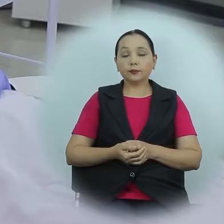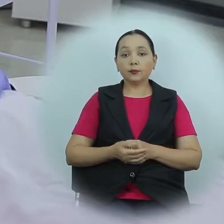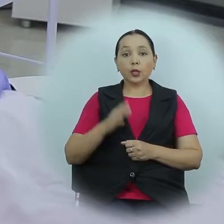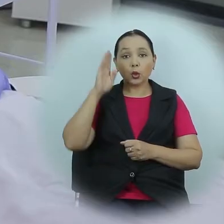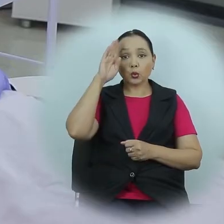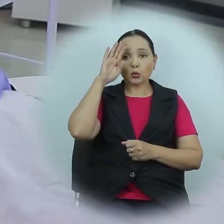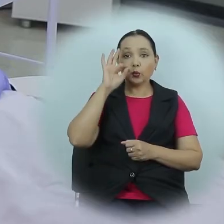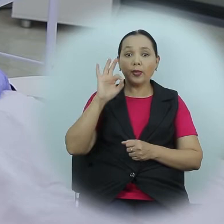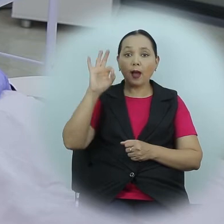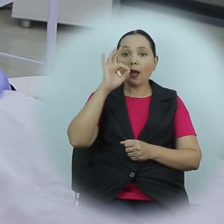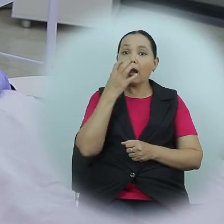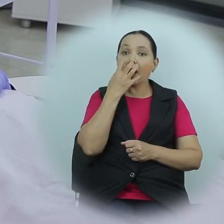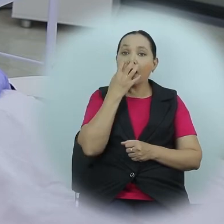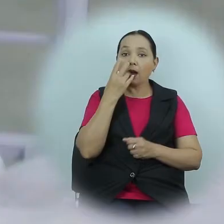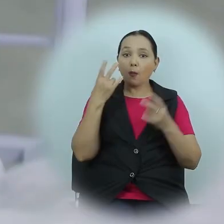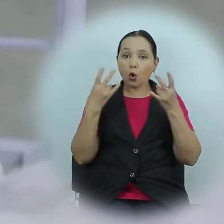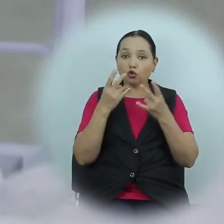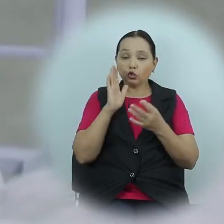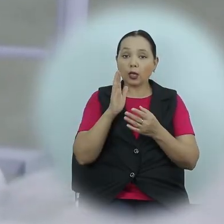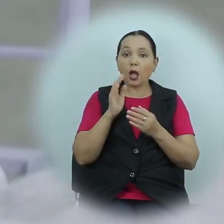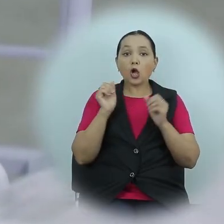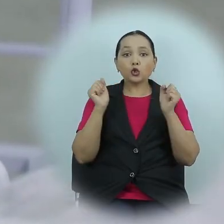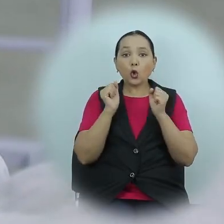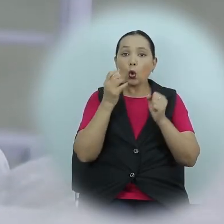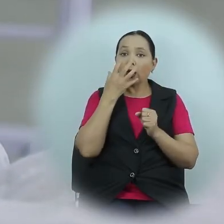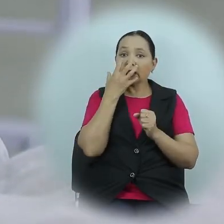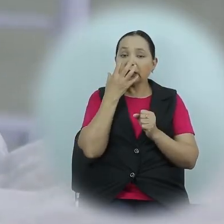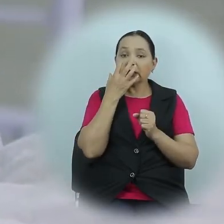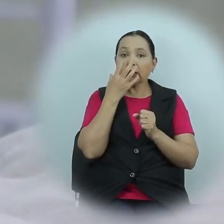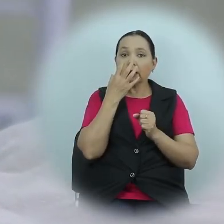Suvning harorati iliq bo'lishi kerak, sovuq, issiq